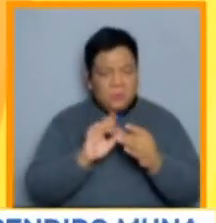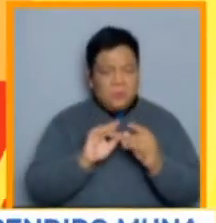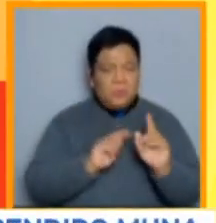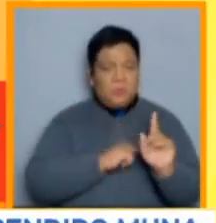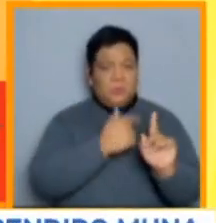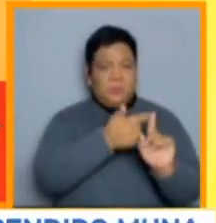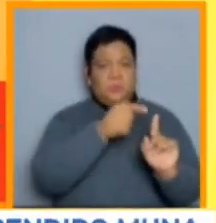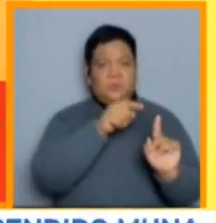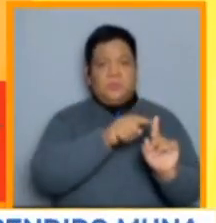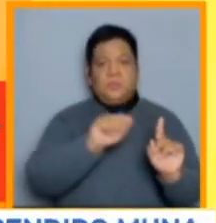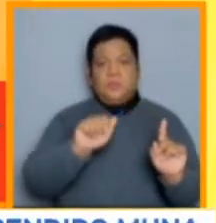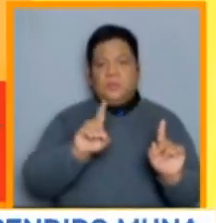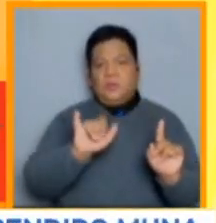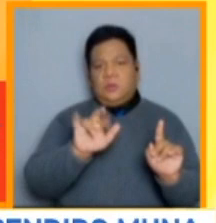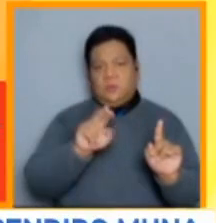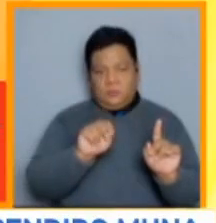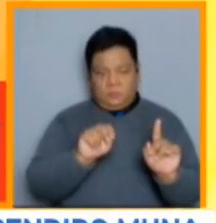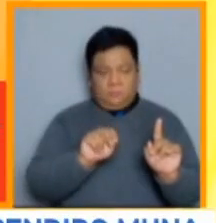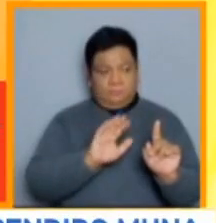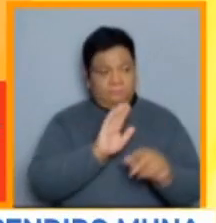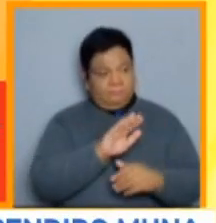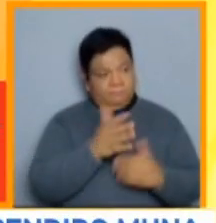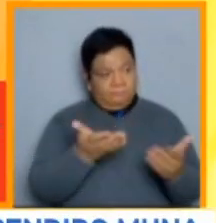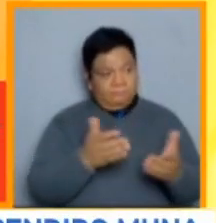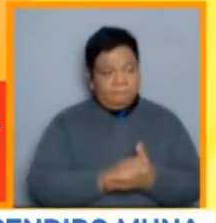Prietos. Adrian?